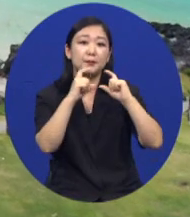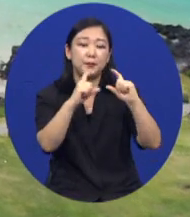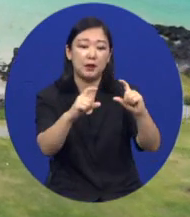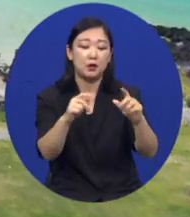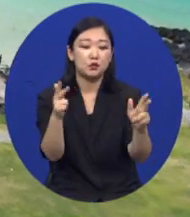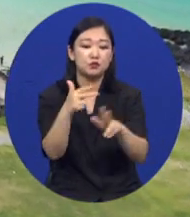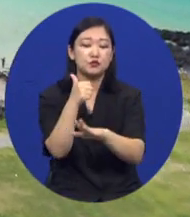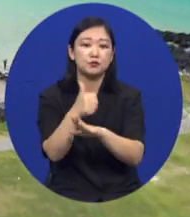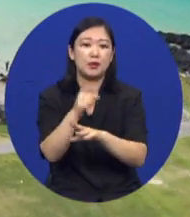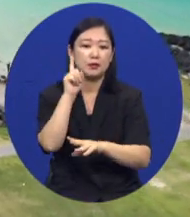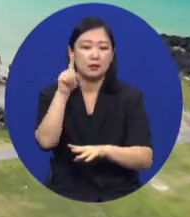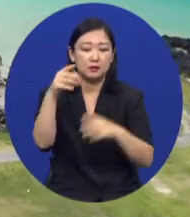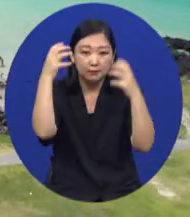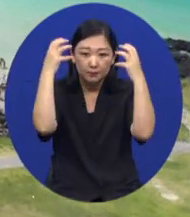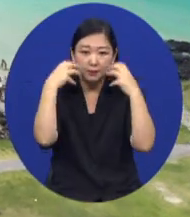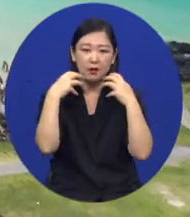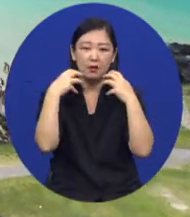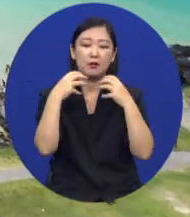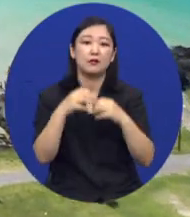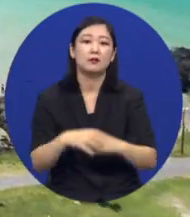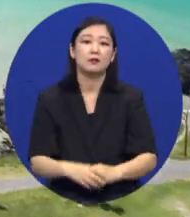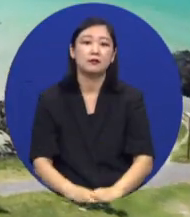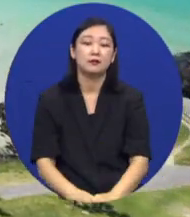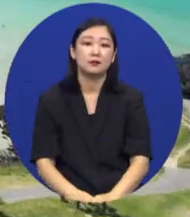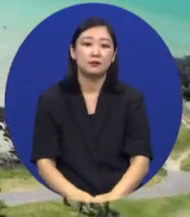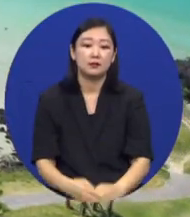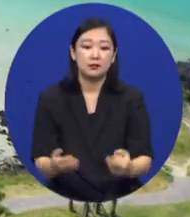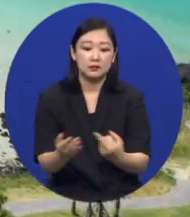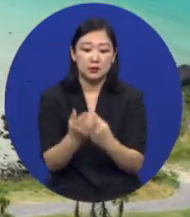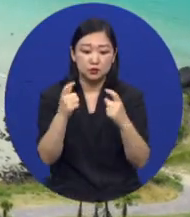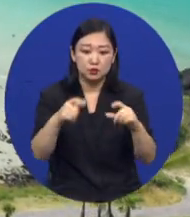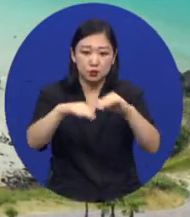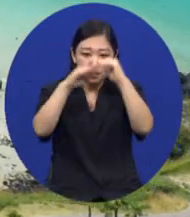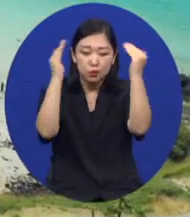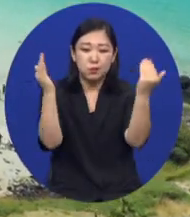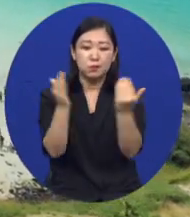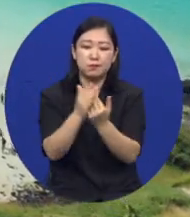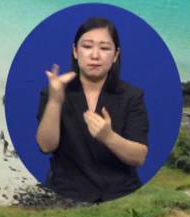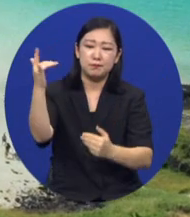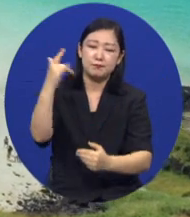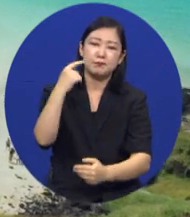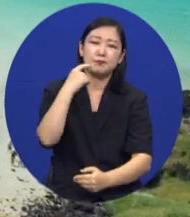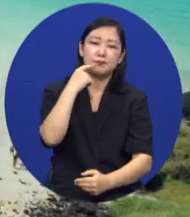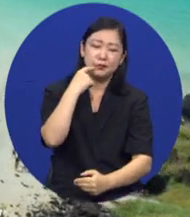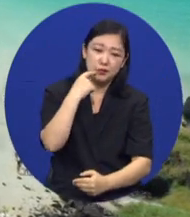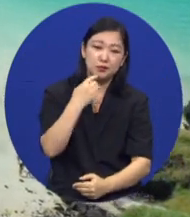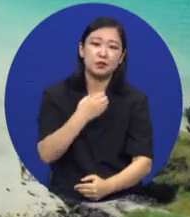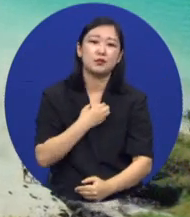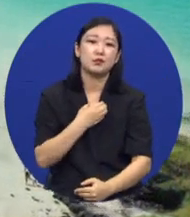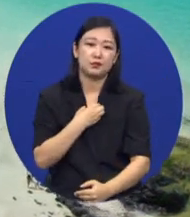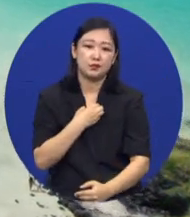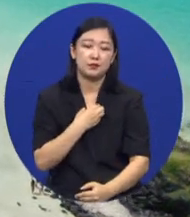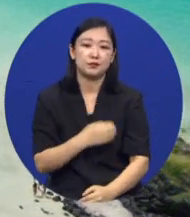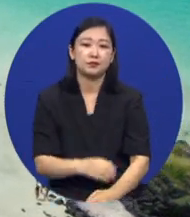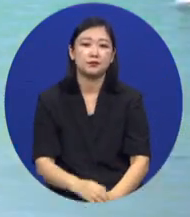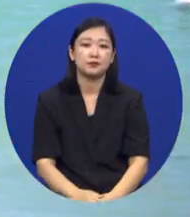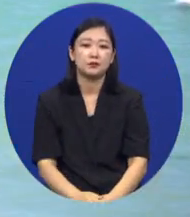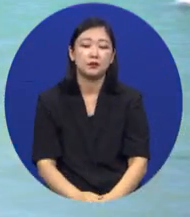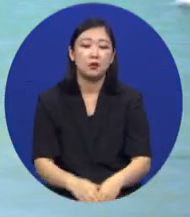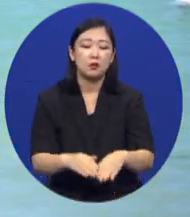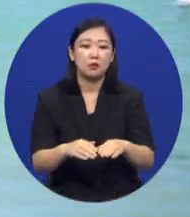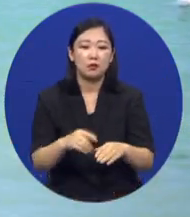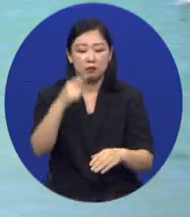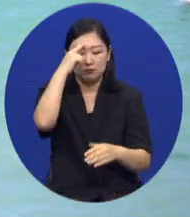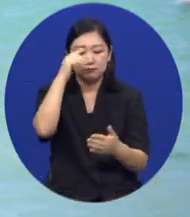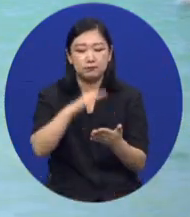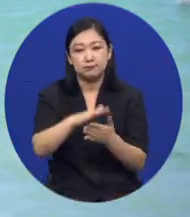주말인 내일도 후텁지근한 무더위가 예상됩니다. 제주 전 지역에서 자외선 지수도 위험 수준까지 올라가겠는데요. 온열